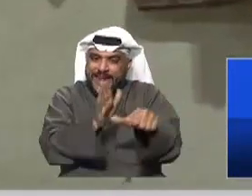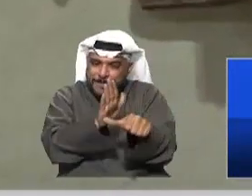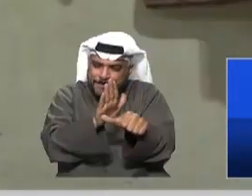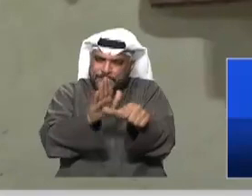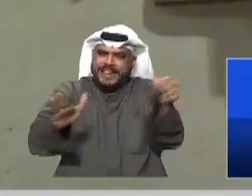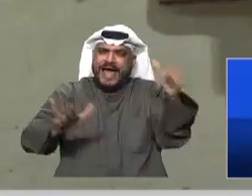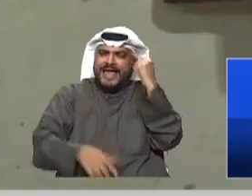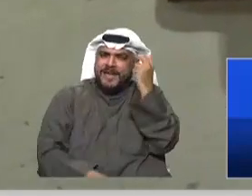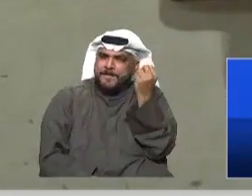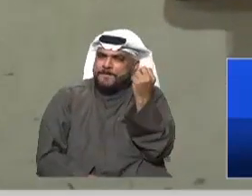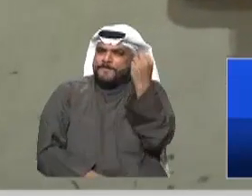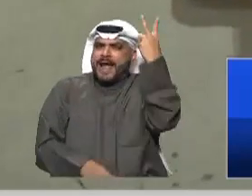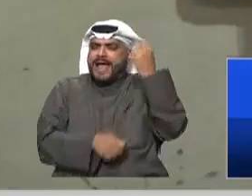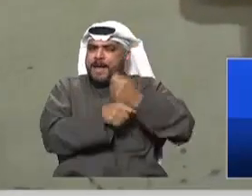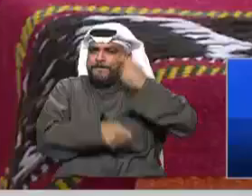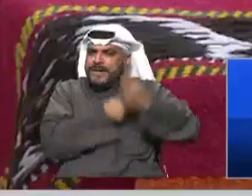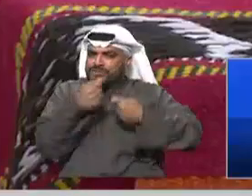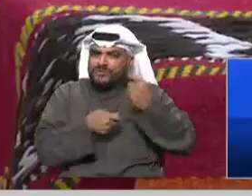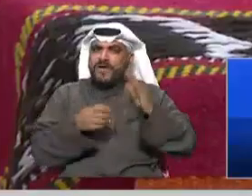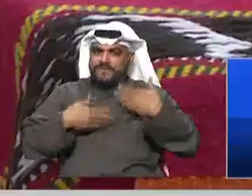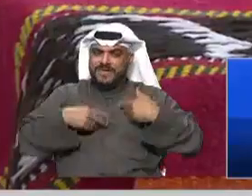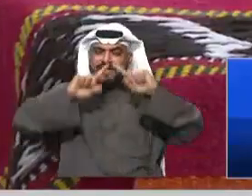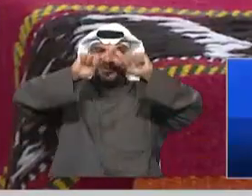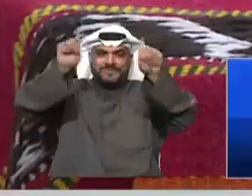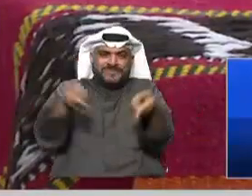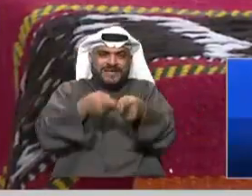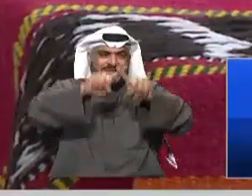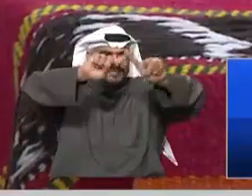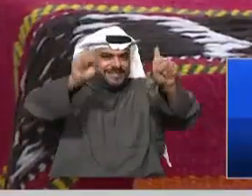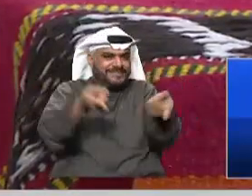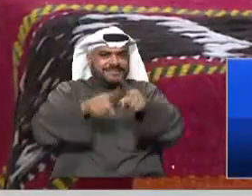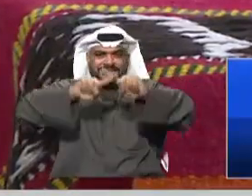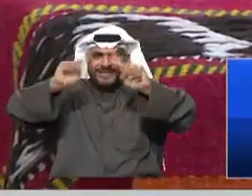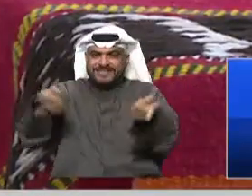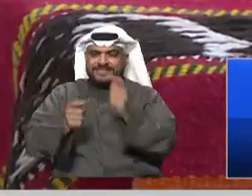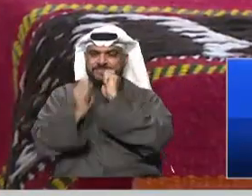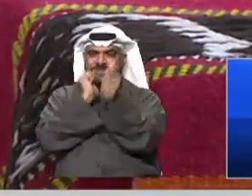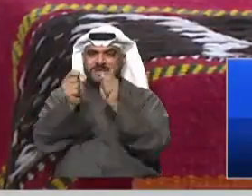مشاريع مثل عندها محلات بس محلات صغيره في ناس